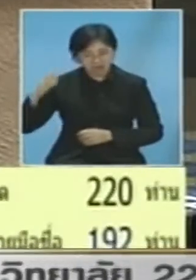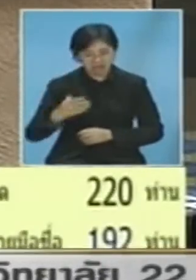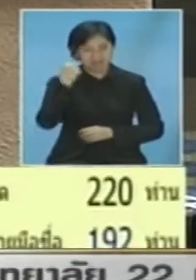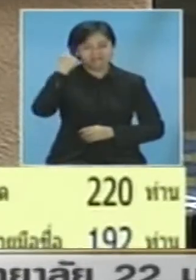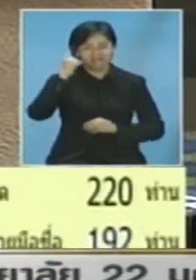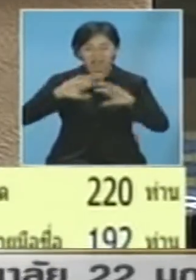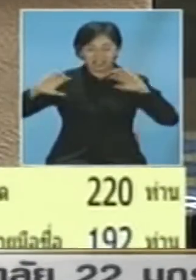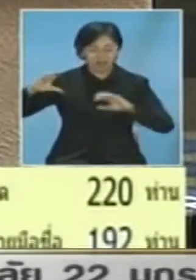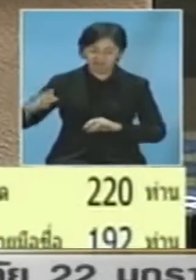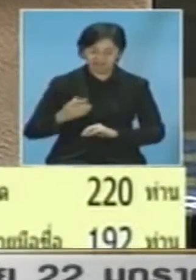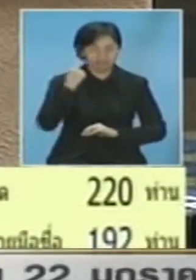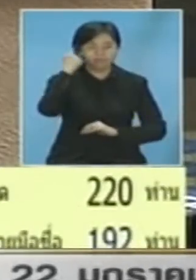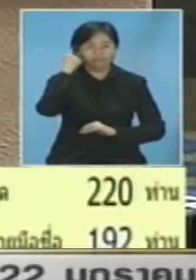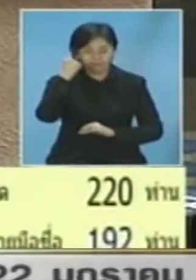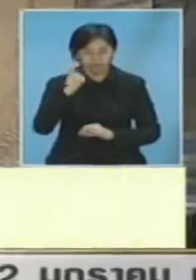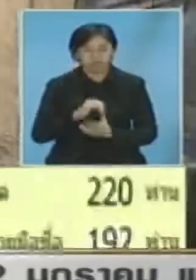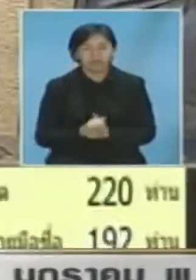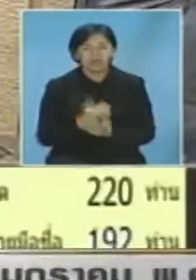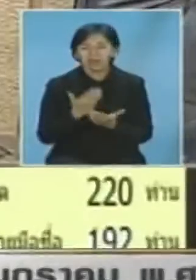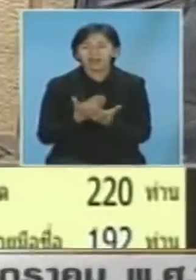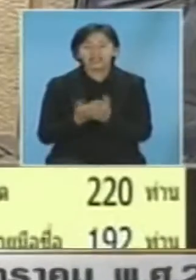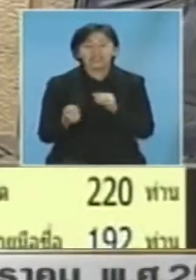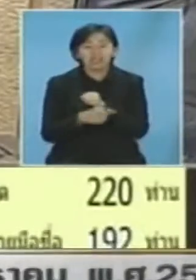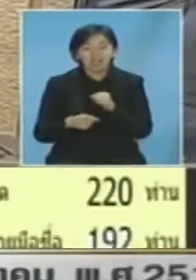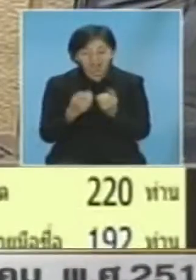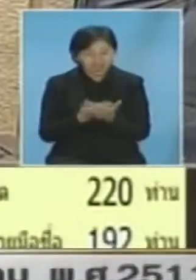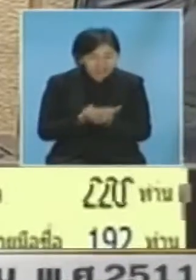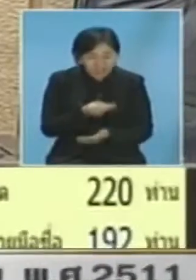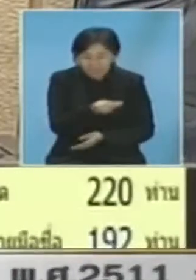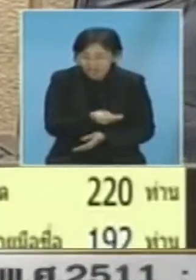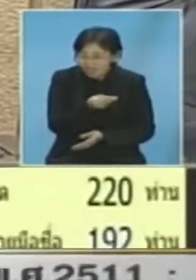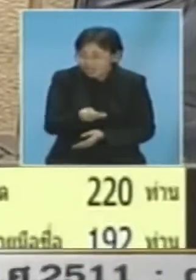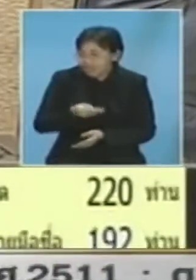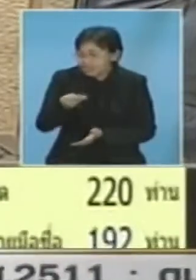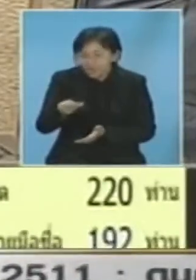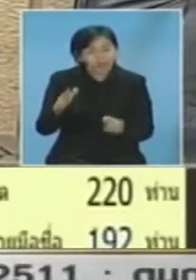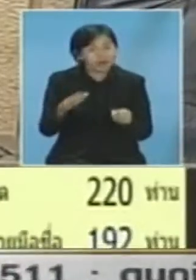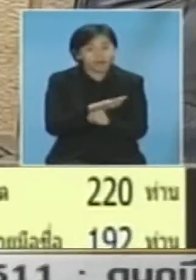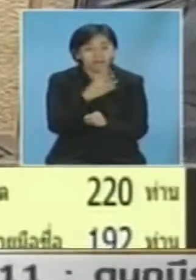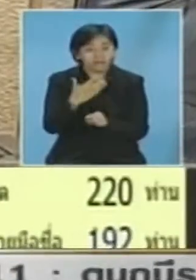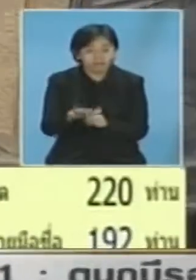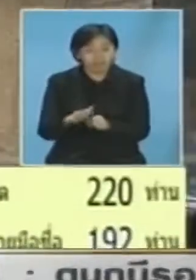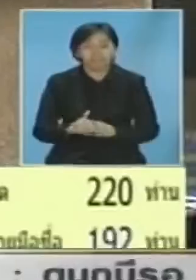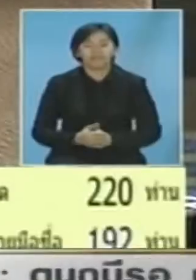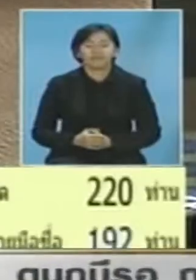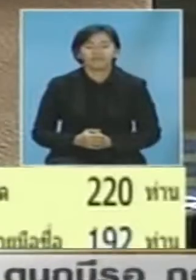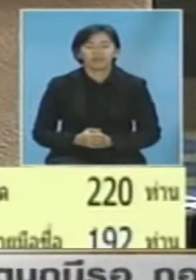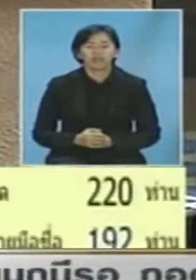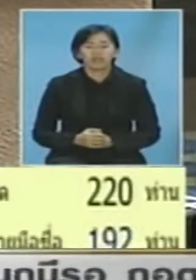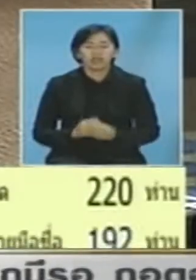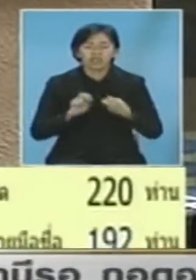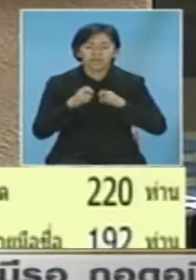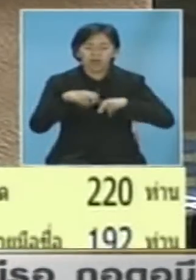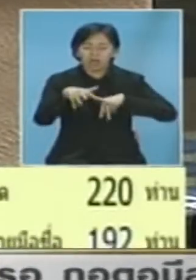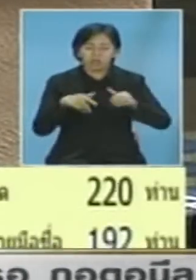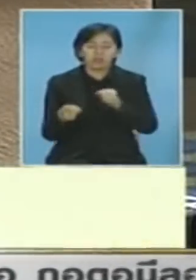องและได้มีการสั่งจ่ายเงินที่ค้างให้แก่ชาวนาเสร็จสิ้นแล้วแต่ความทุกข์ยาก